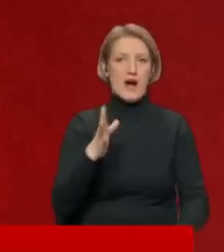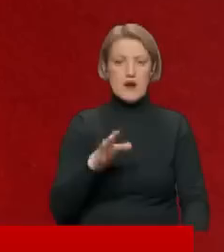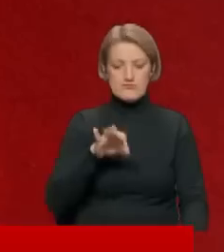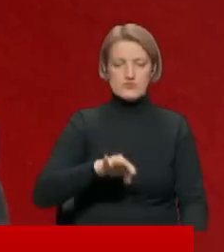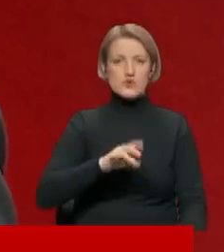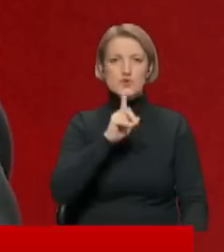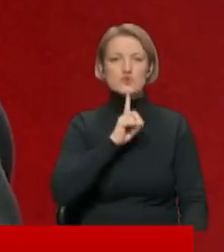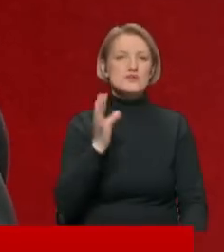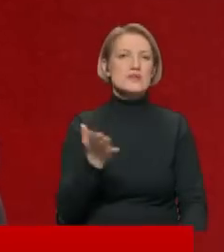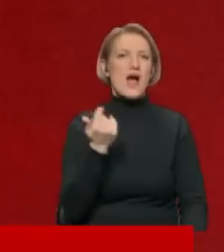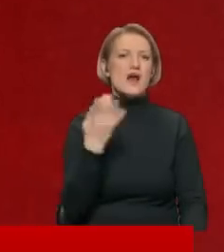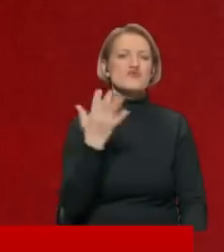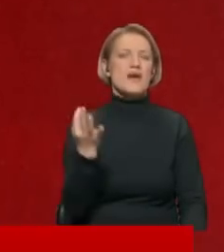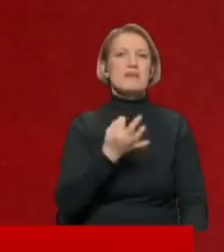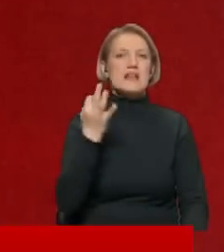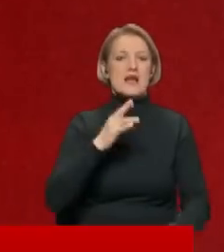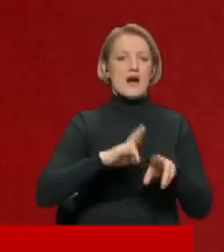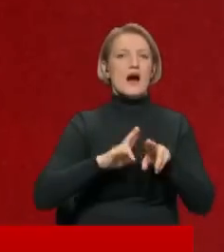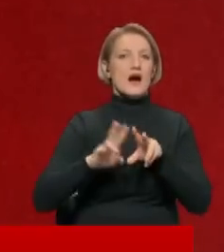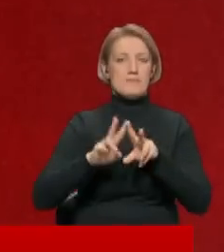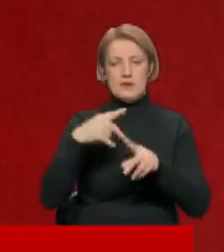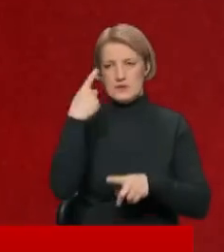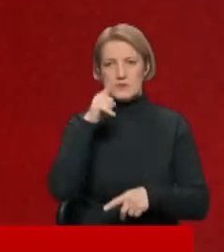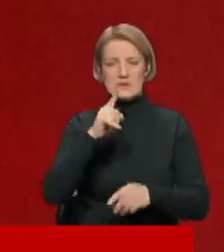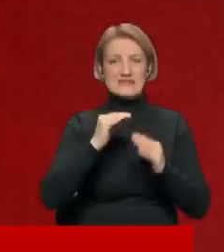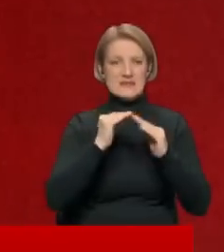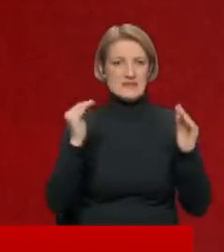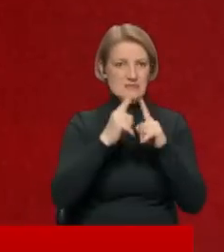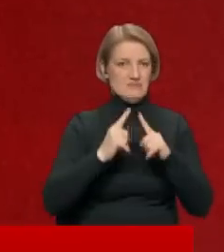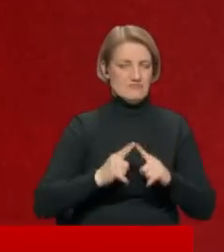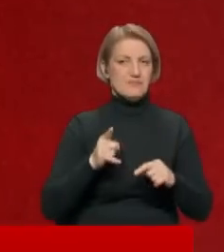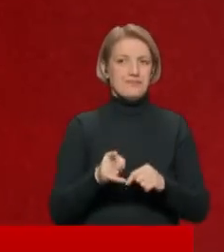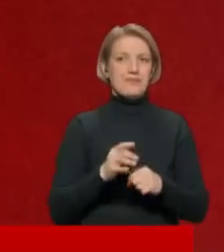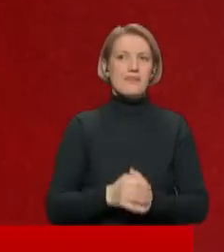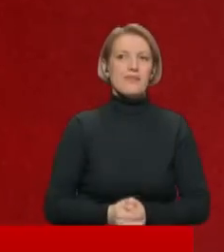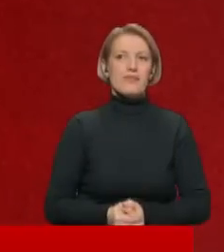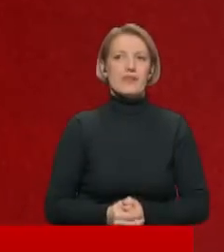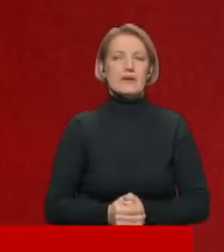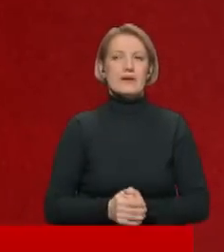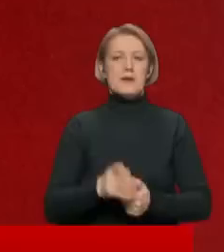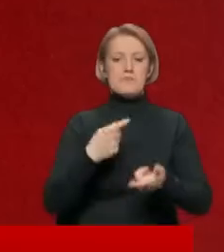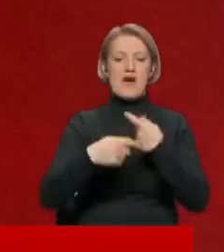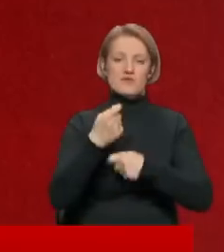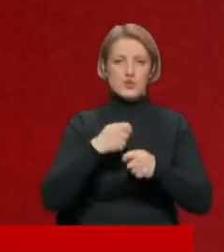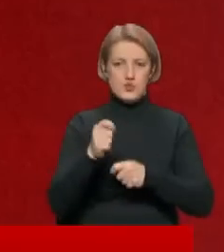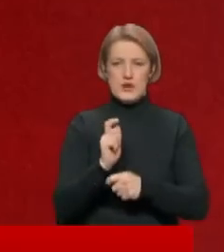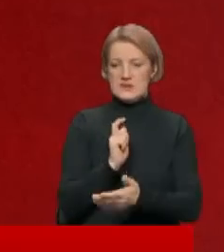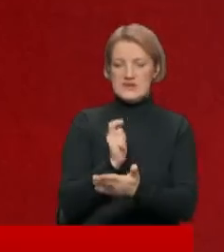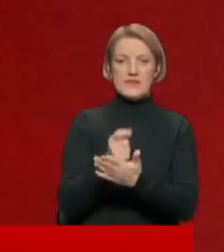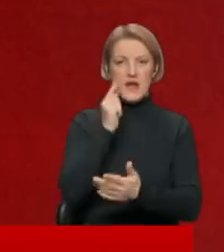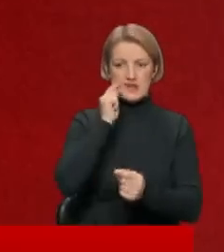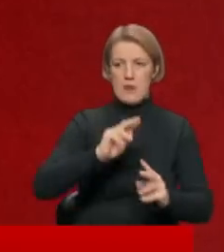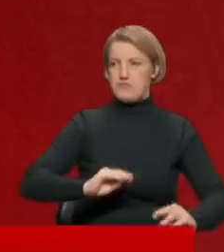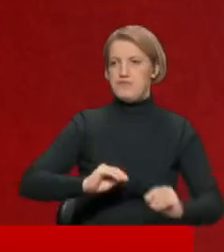bugün yüzlerce milyarı kkm Dolayısıyla değil mi Çok sınırlı sayıda mevduat yatıran insanlara aktarıyorsunuz